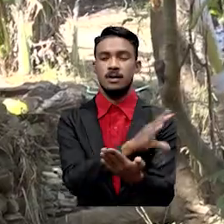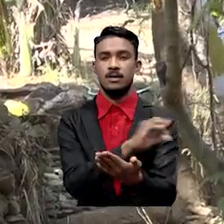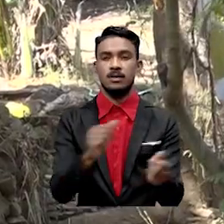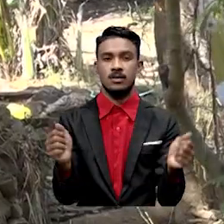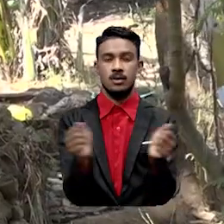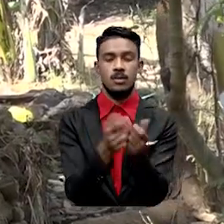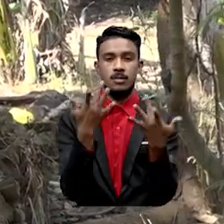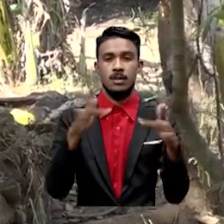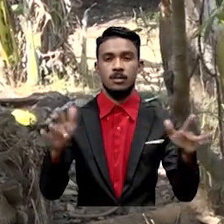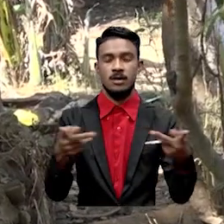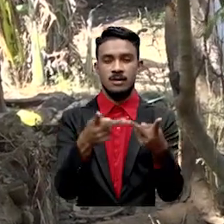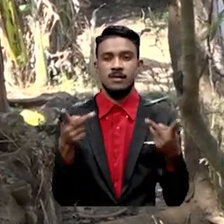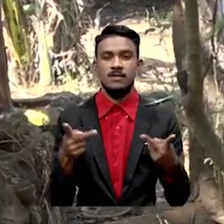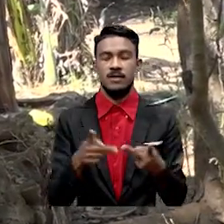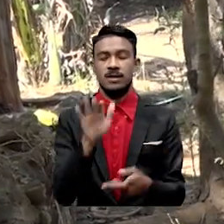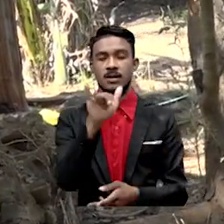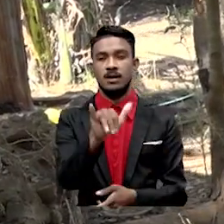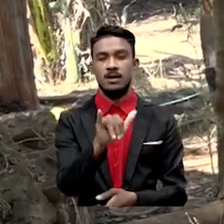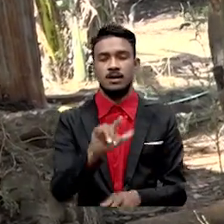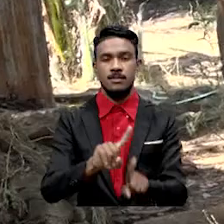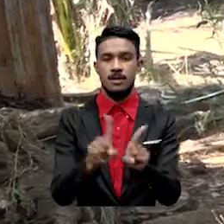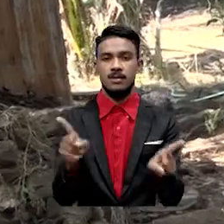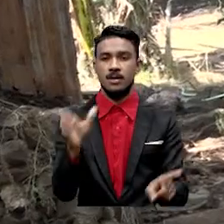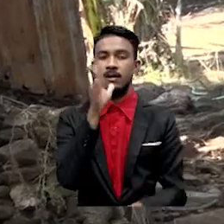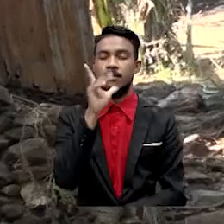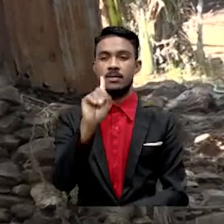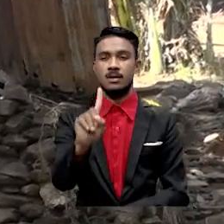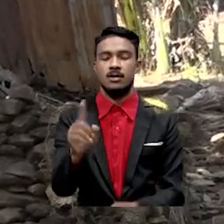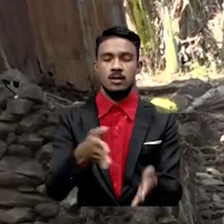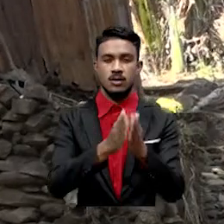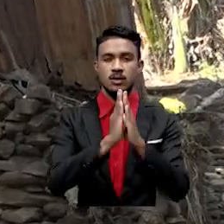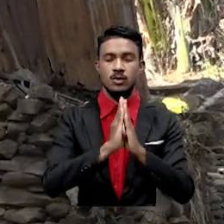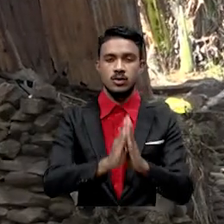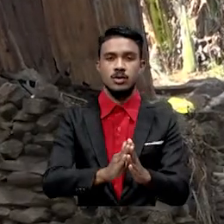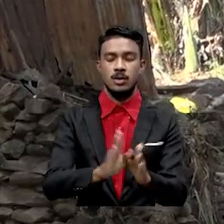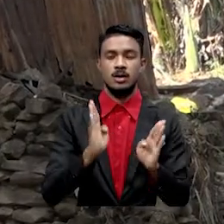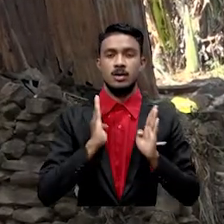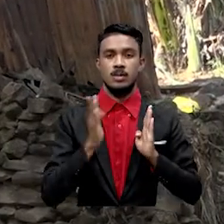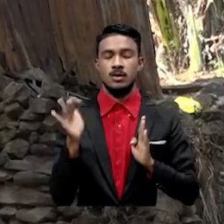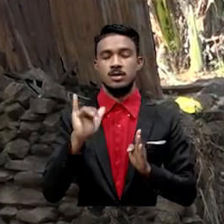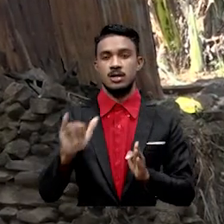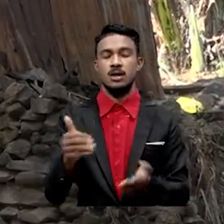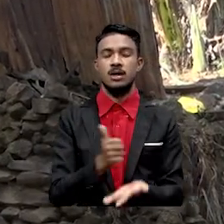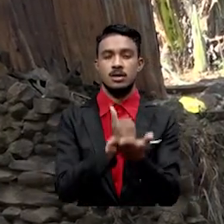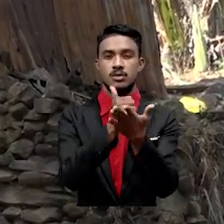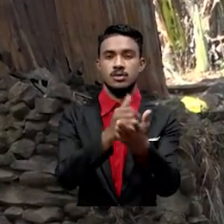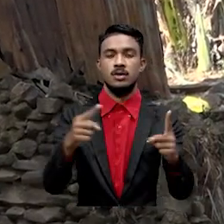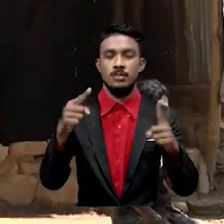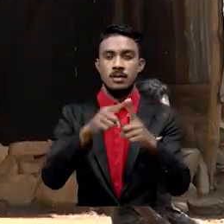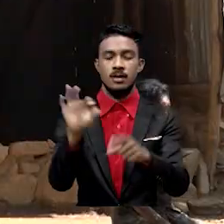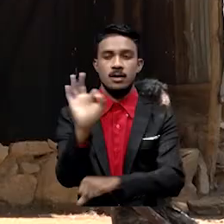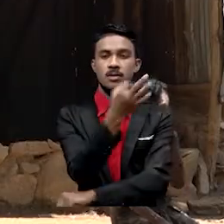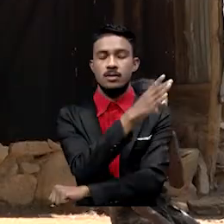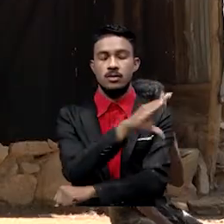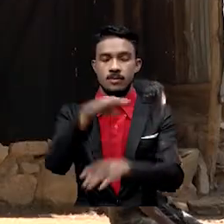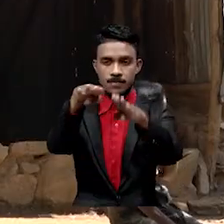mamuk liu iha fatik nebe horik ba, mai be inam faluk ne, husudet atu nai ulun sira, tulun netik ai baluk ida no kalian